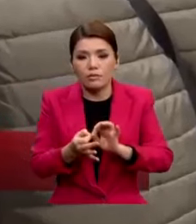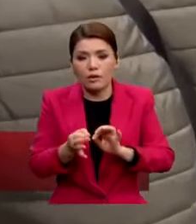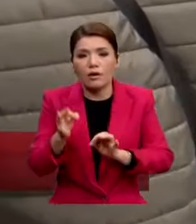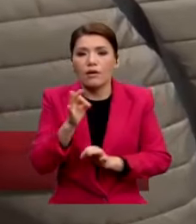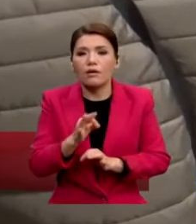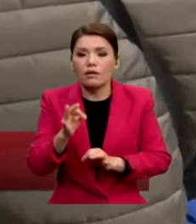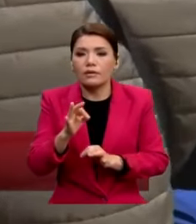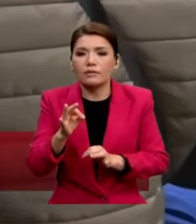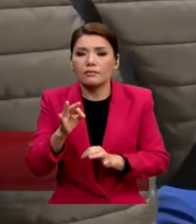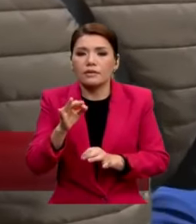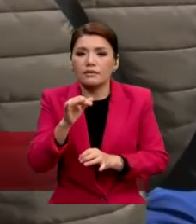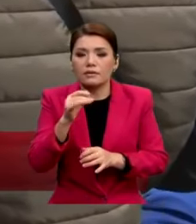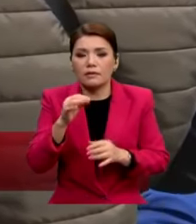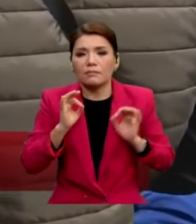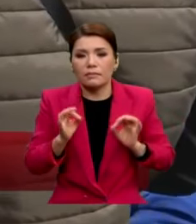не сообщают.